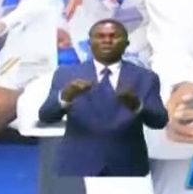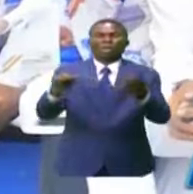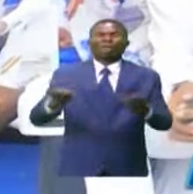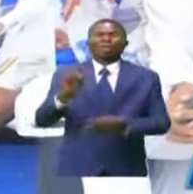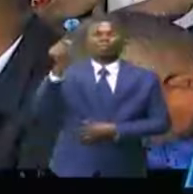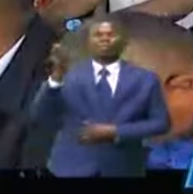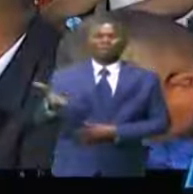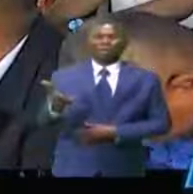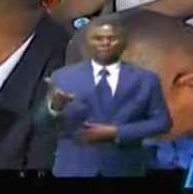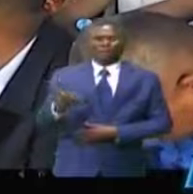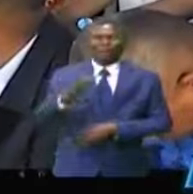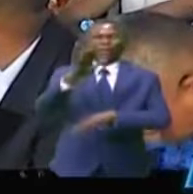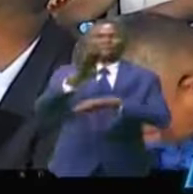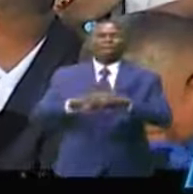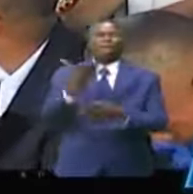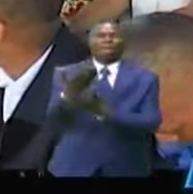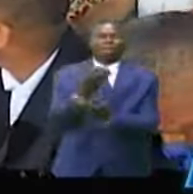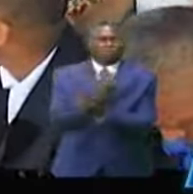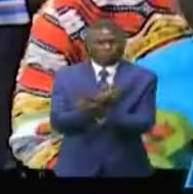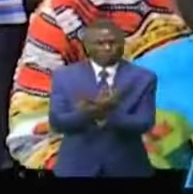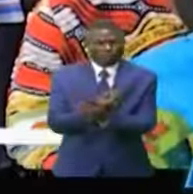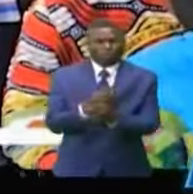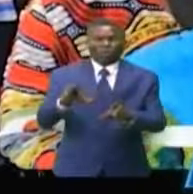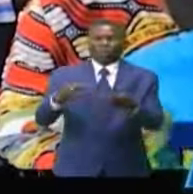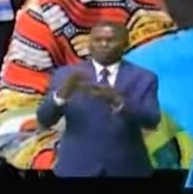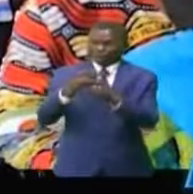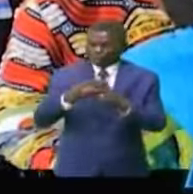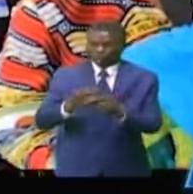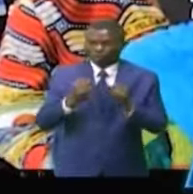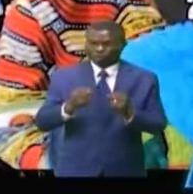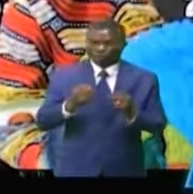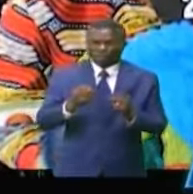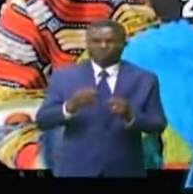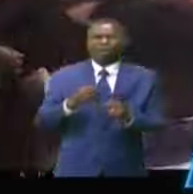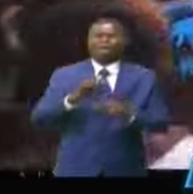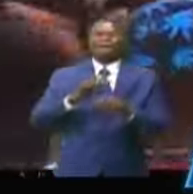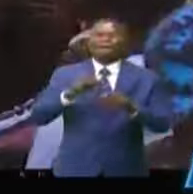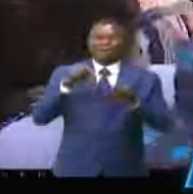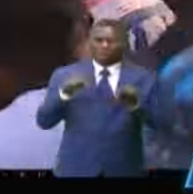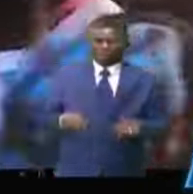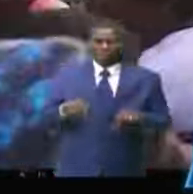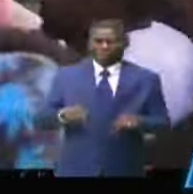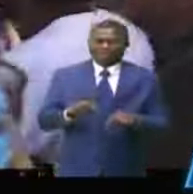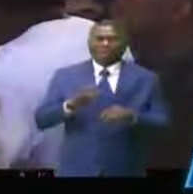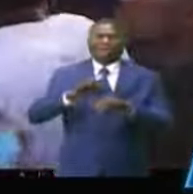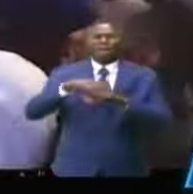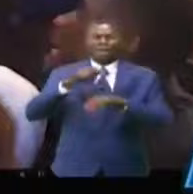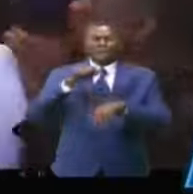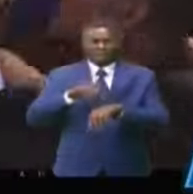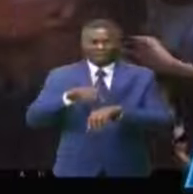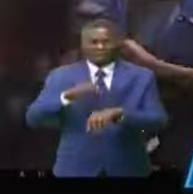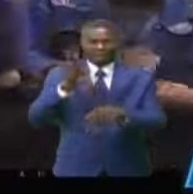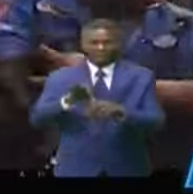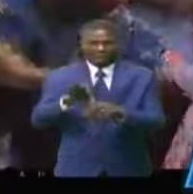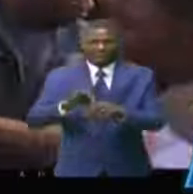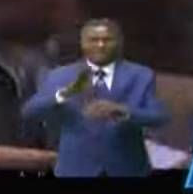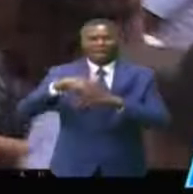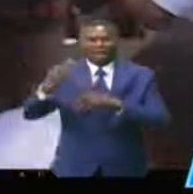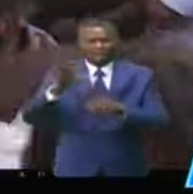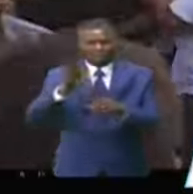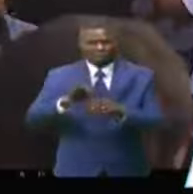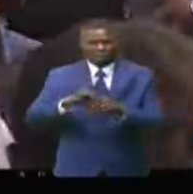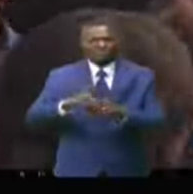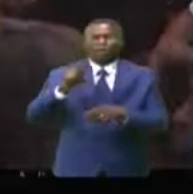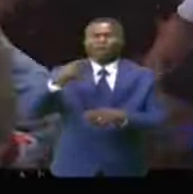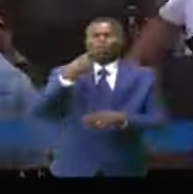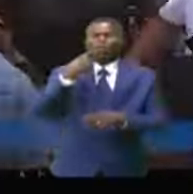C'est par un appel à la discipline et à la vigilance avant, pendant et après la campagne électorale qu'a clôturé les chefs de file de